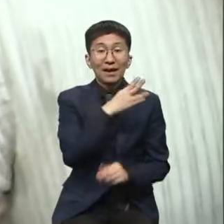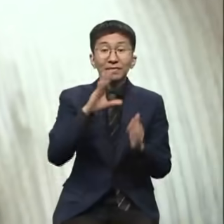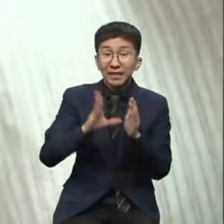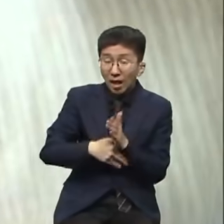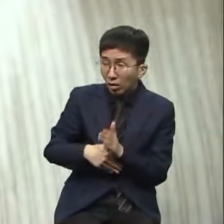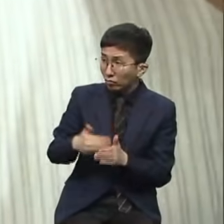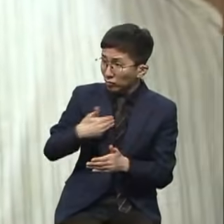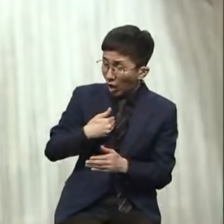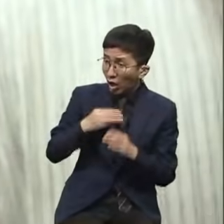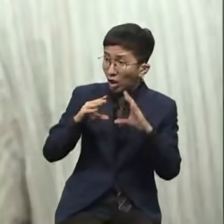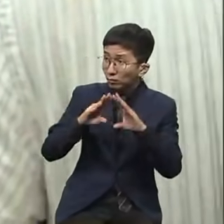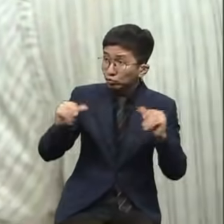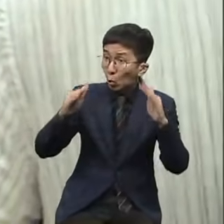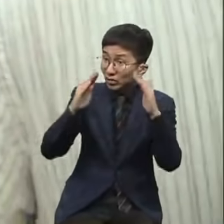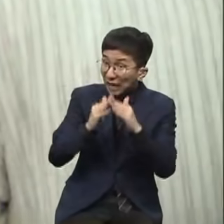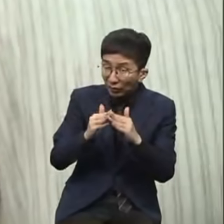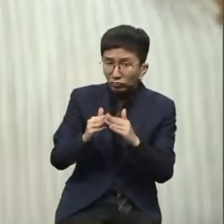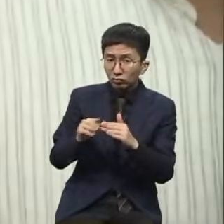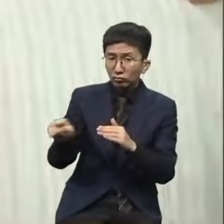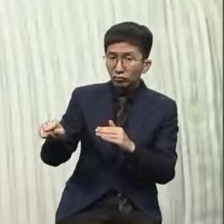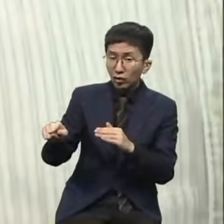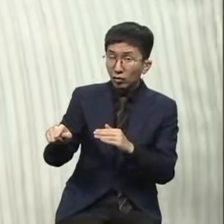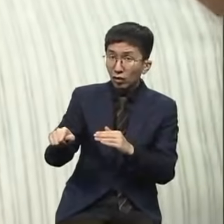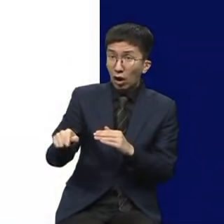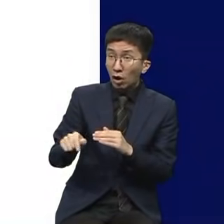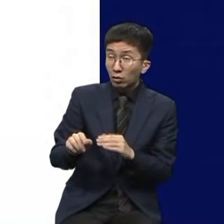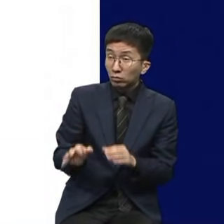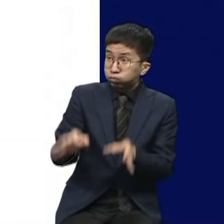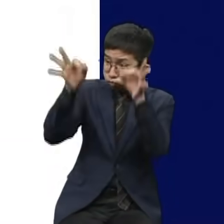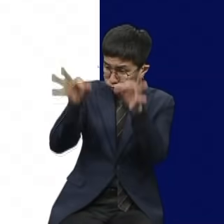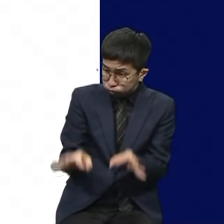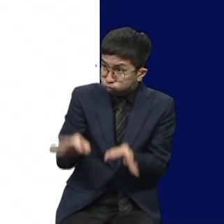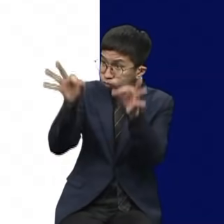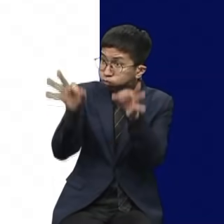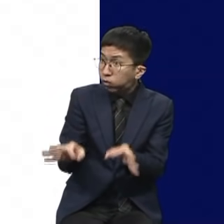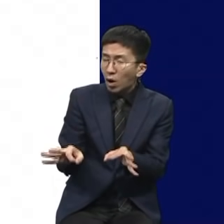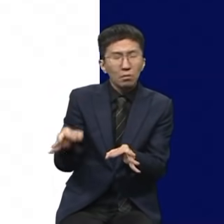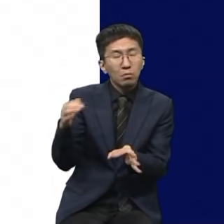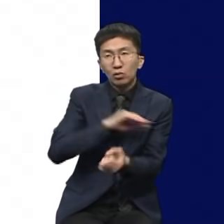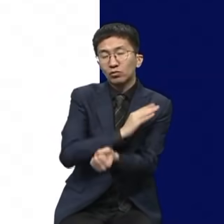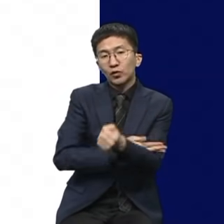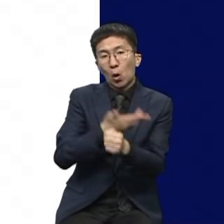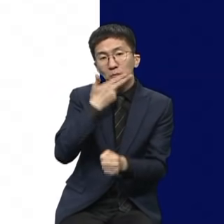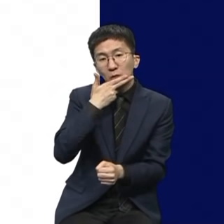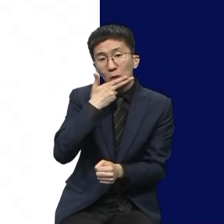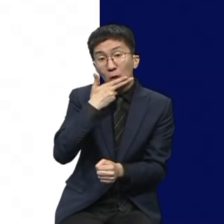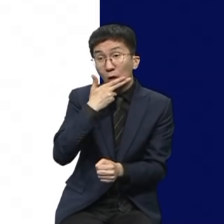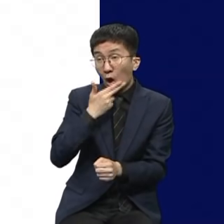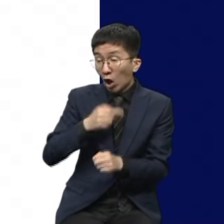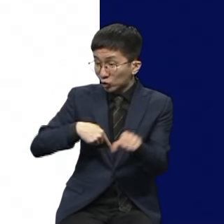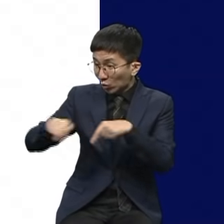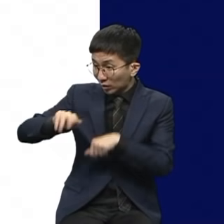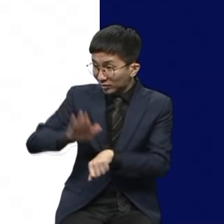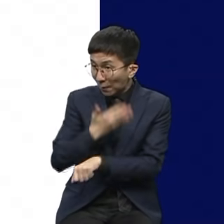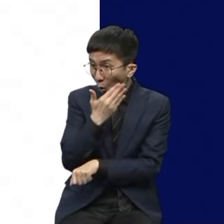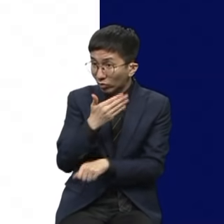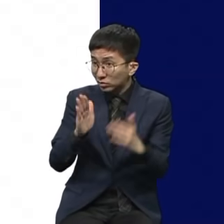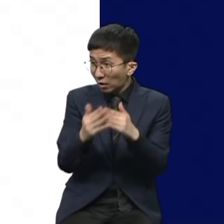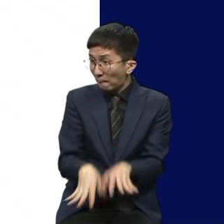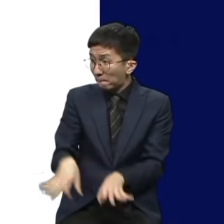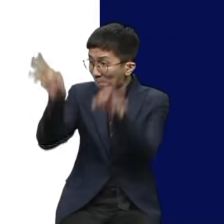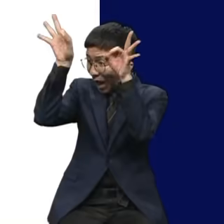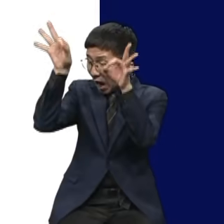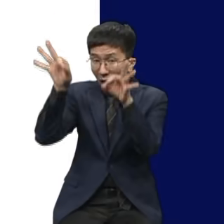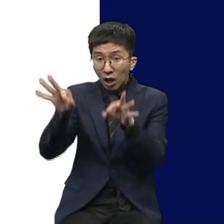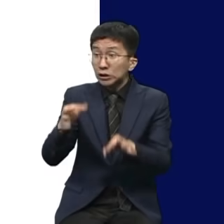자신에겐 부동산 등락을 정확히 예측할 능력이 없다며 부동산 정책을 잘못해 집값 폭등으로 예상 개발 이익을 2배